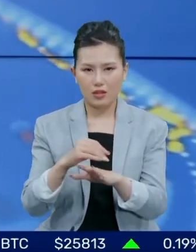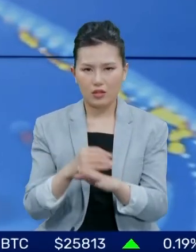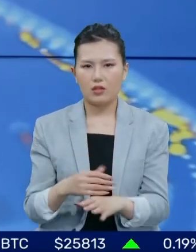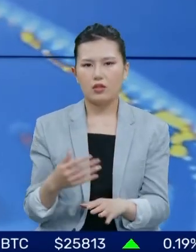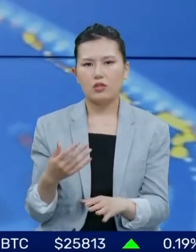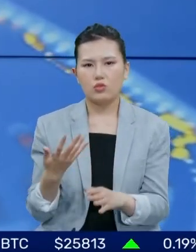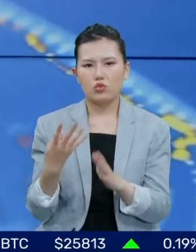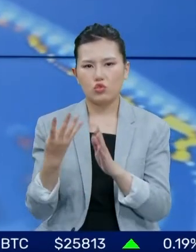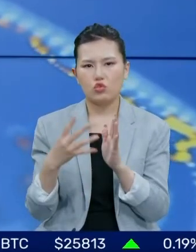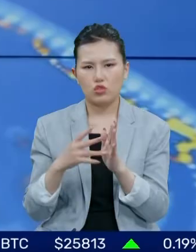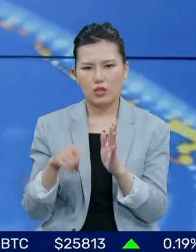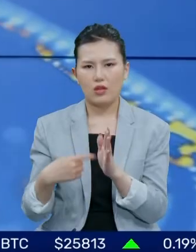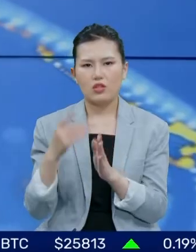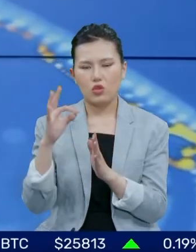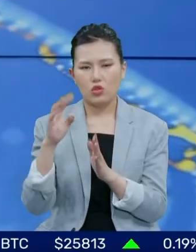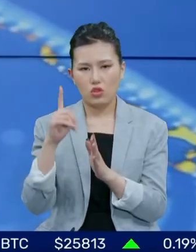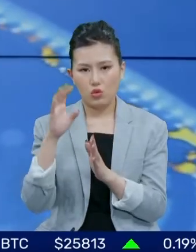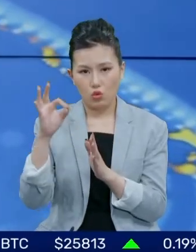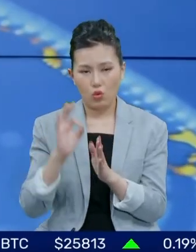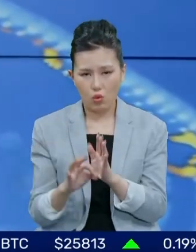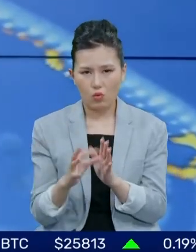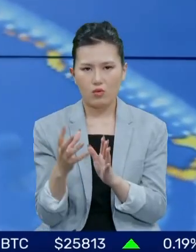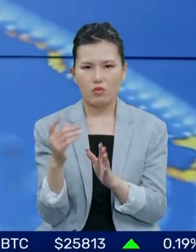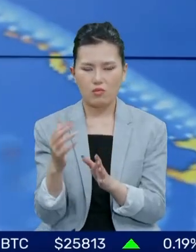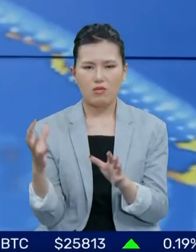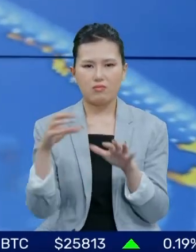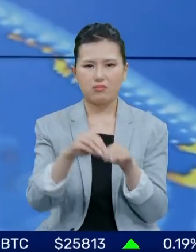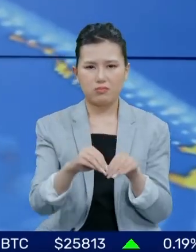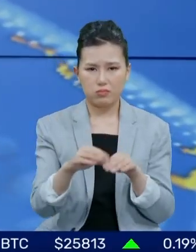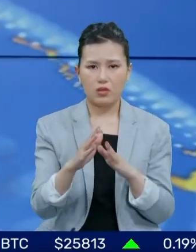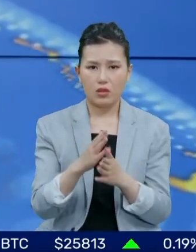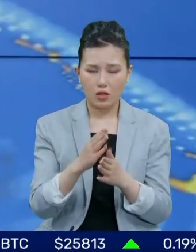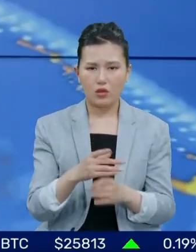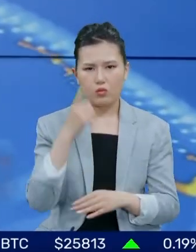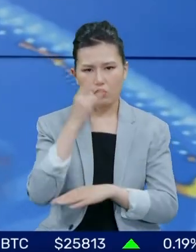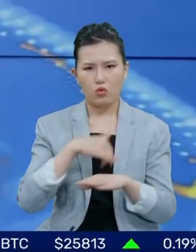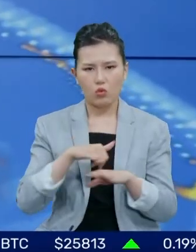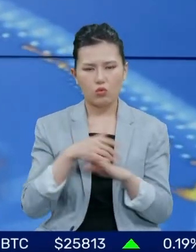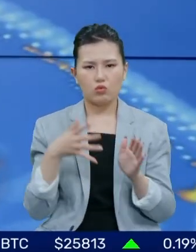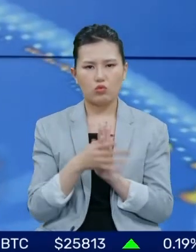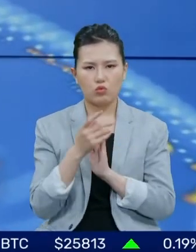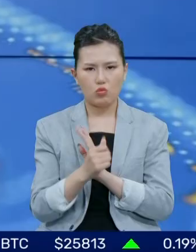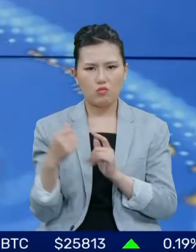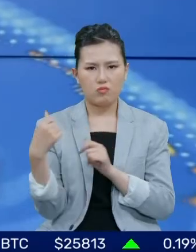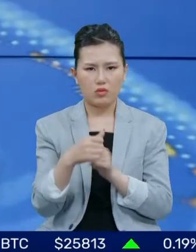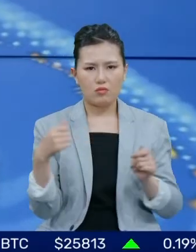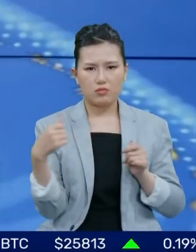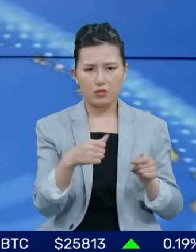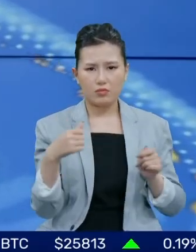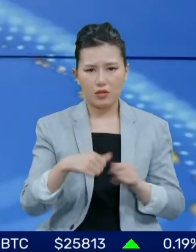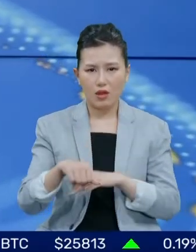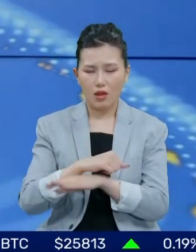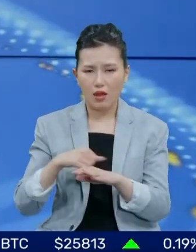буюу 49.1% дангаараа бүрдүүлдэг улсын төсөвт орлого төвлөрүүлдэг цөөн аймагуудын нэг байгаа. Энэ аймагт